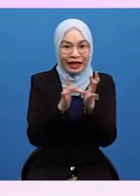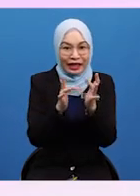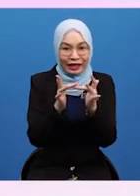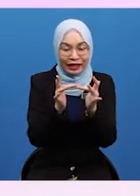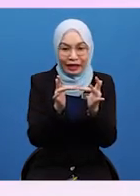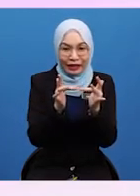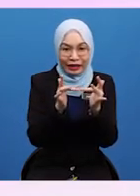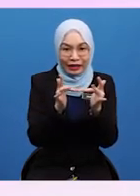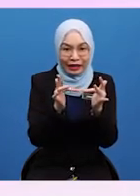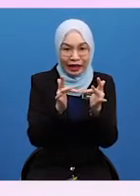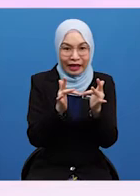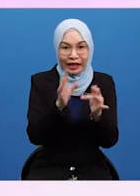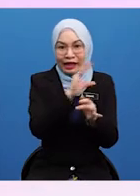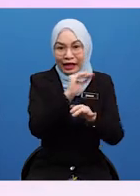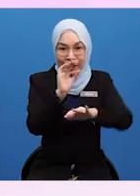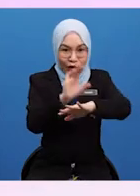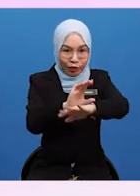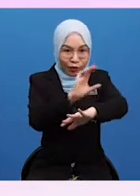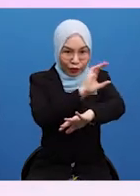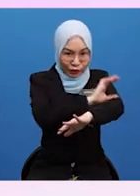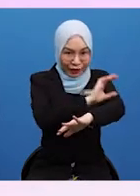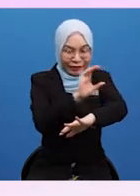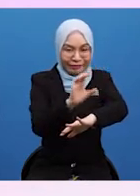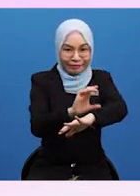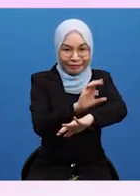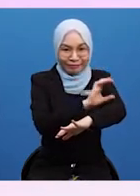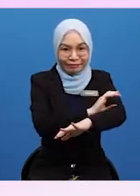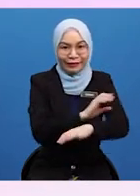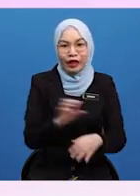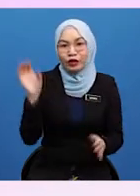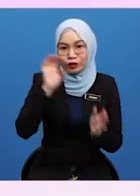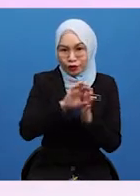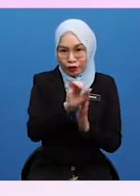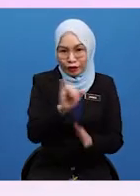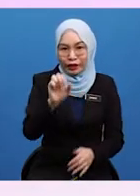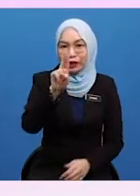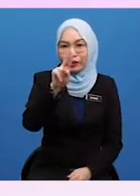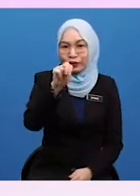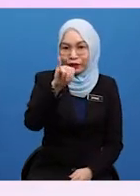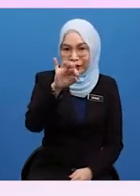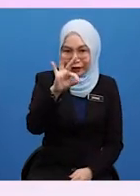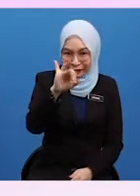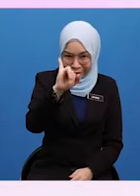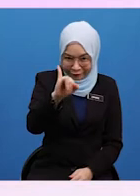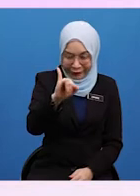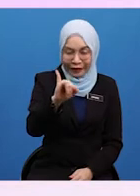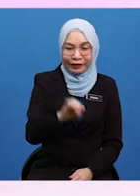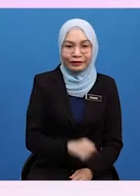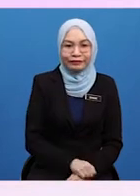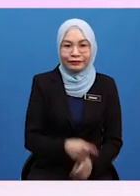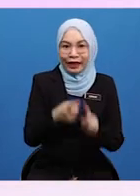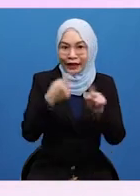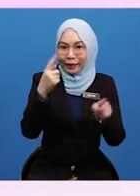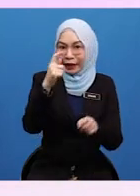Hai rangkaian cm dan anak Syariah nya yunivi yang merupakan salah